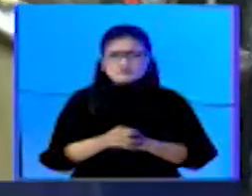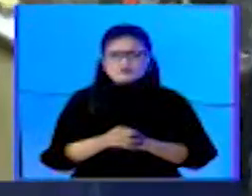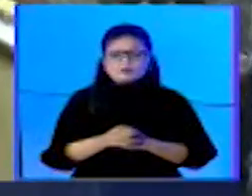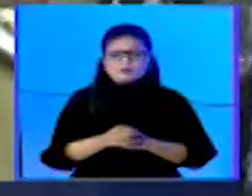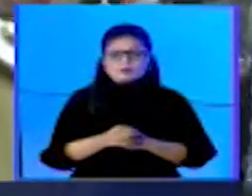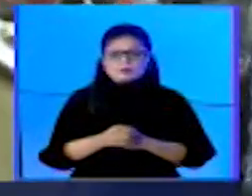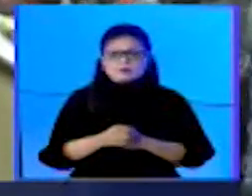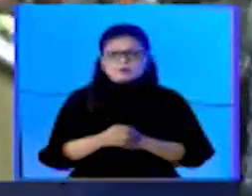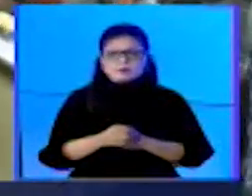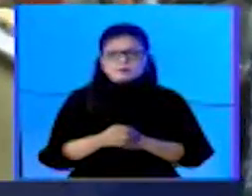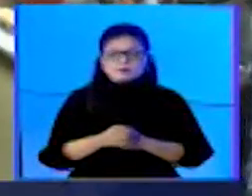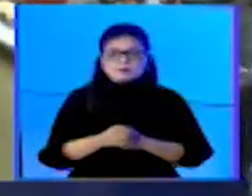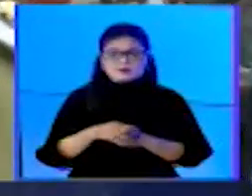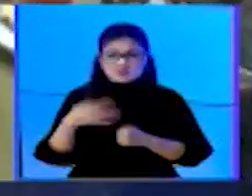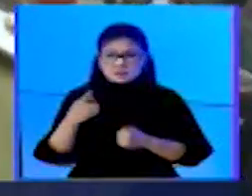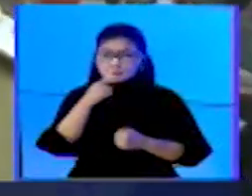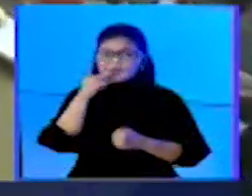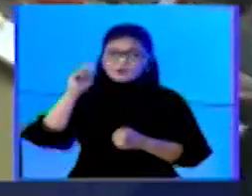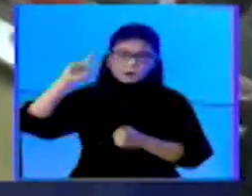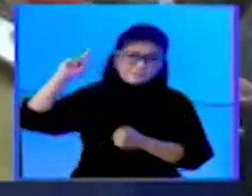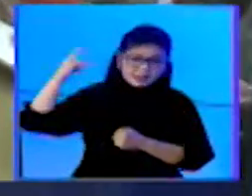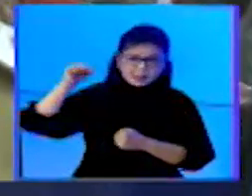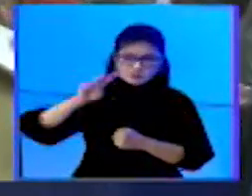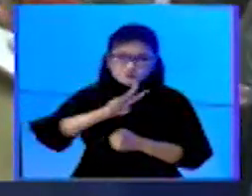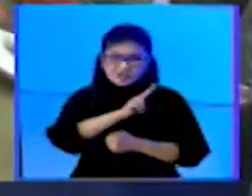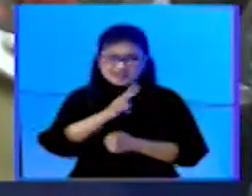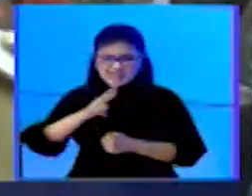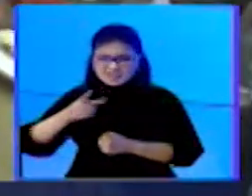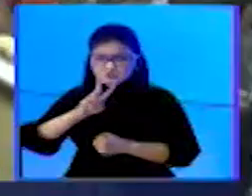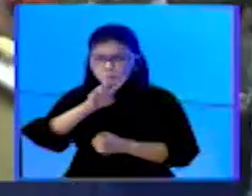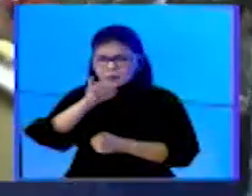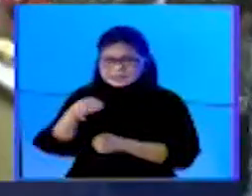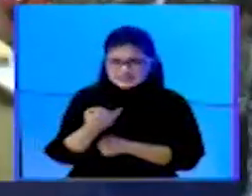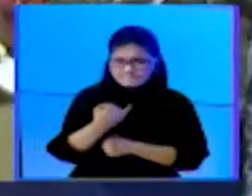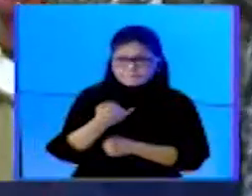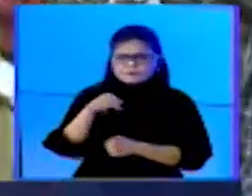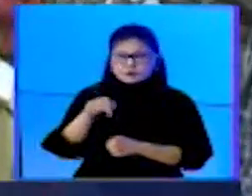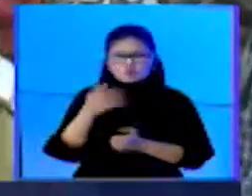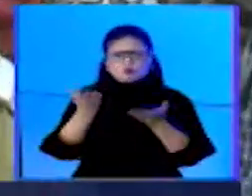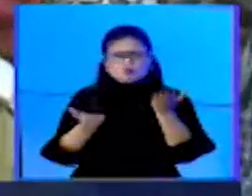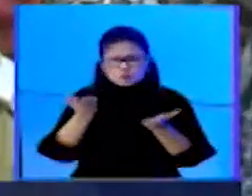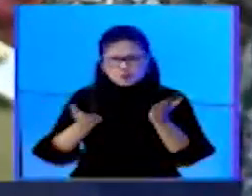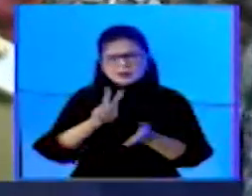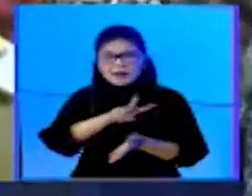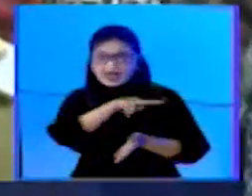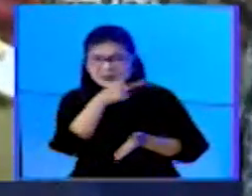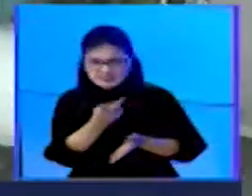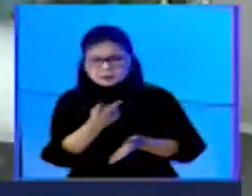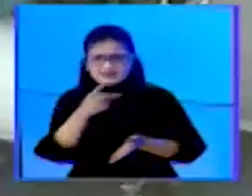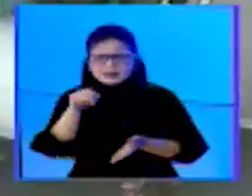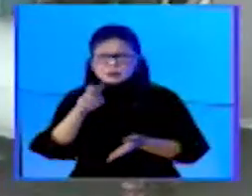yang minggu lalu, itu memang akan lebih baik kalau kemudian shiftingnya menjadi, perbedaannya menjadi 3